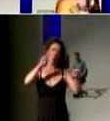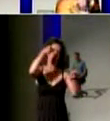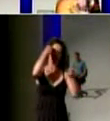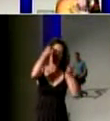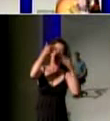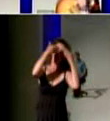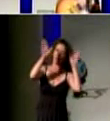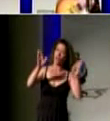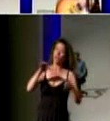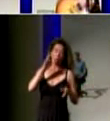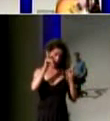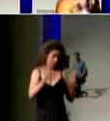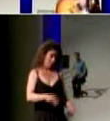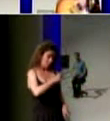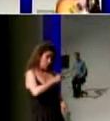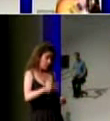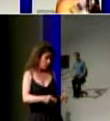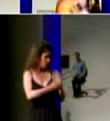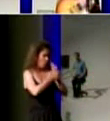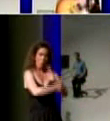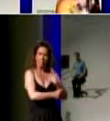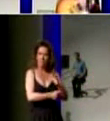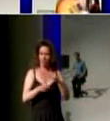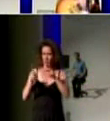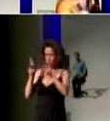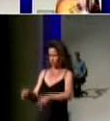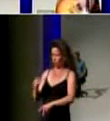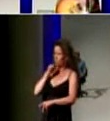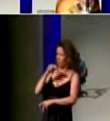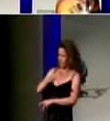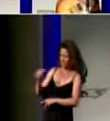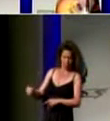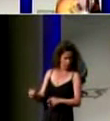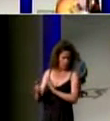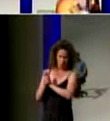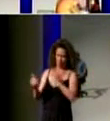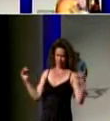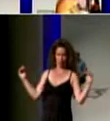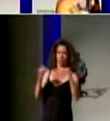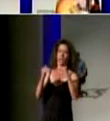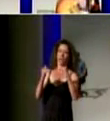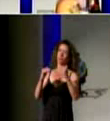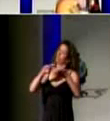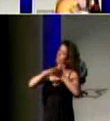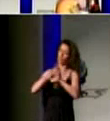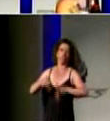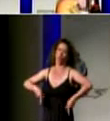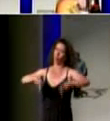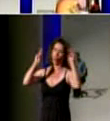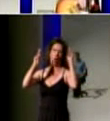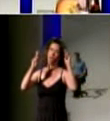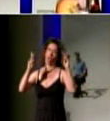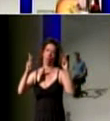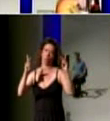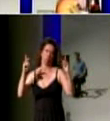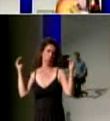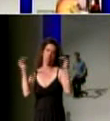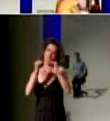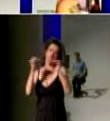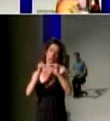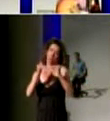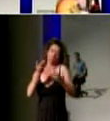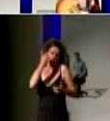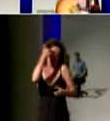valeur égale, une personne handicapée qui est capable de faire le même travail qu'une personne qui n'est pas handicapée aurait aussi le même droit que l'autre personne